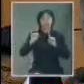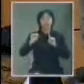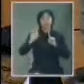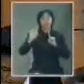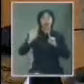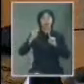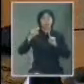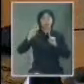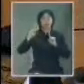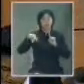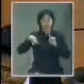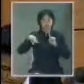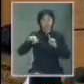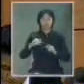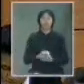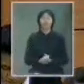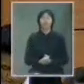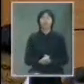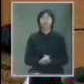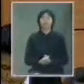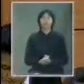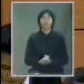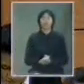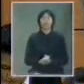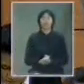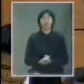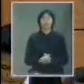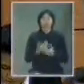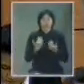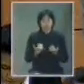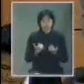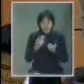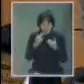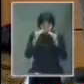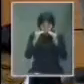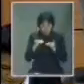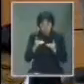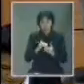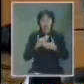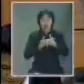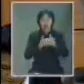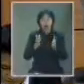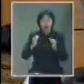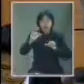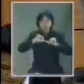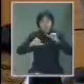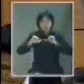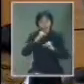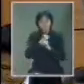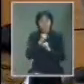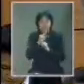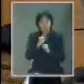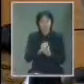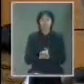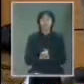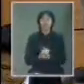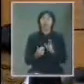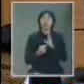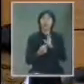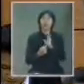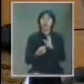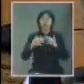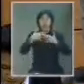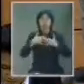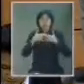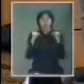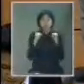1,996,000แต่พอมาเป็นอีกรายการหนึ่งห้องปฏิบัติการสาธิตการทำงานเครื่องปรับอาก